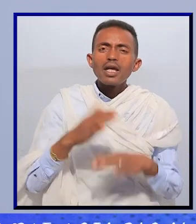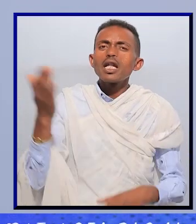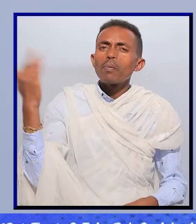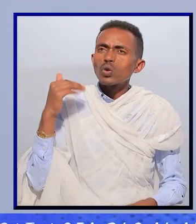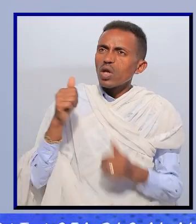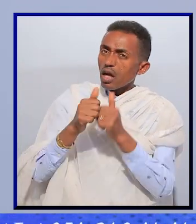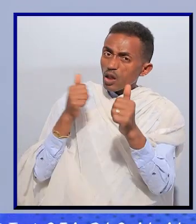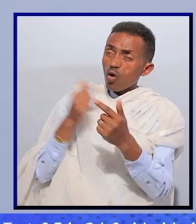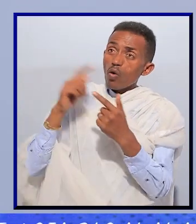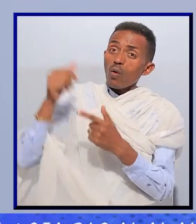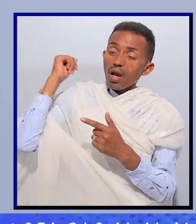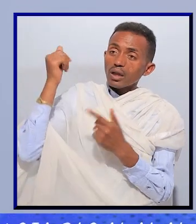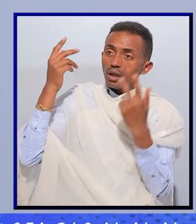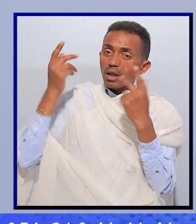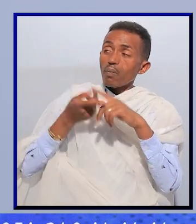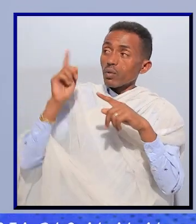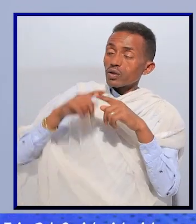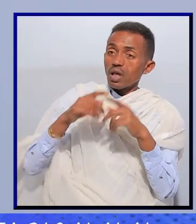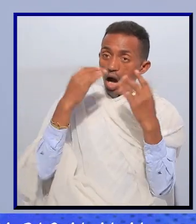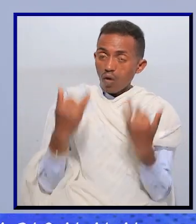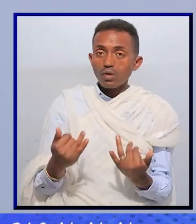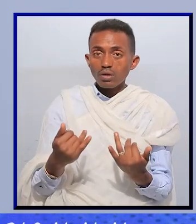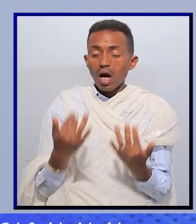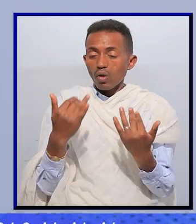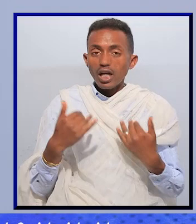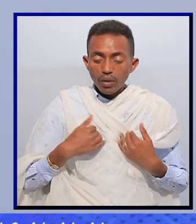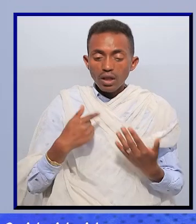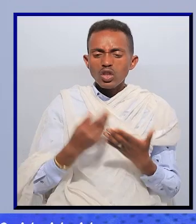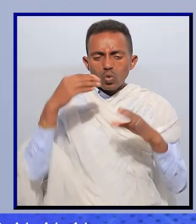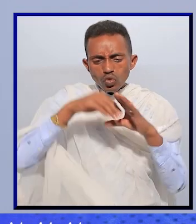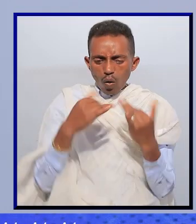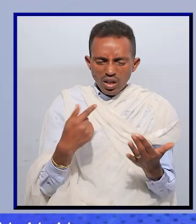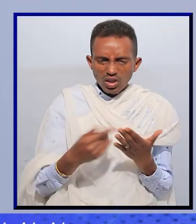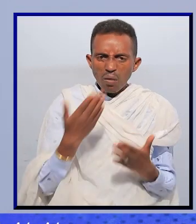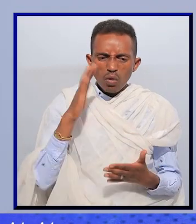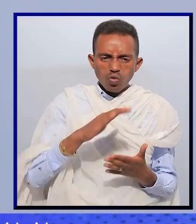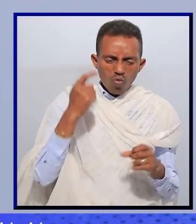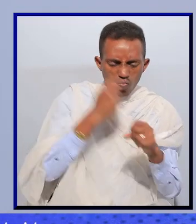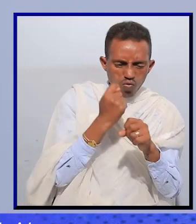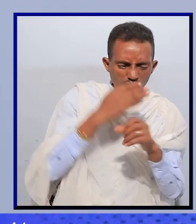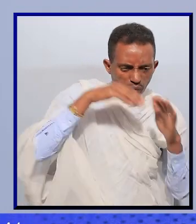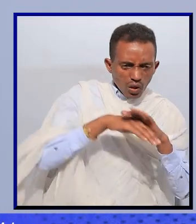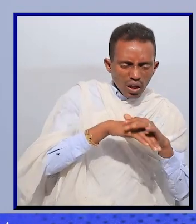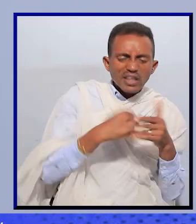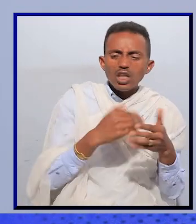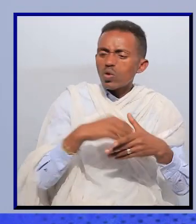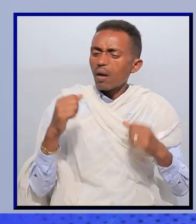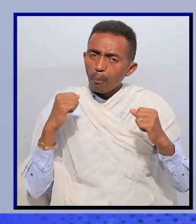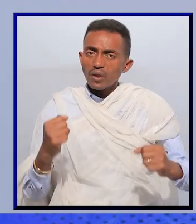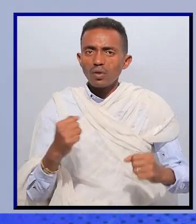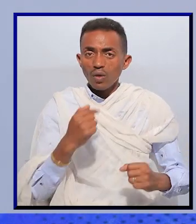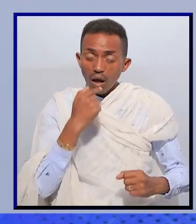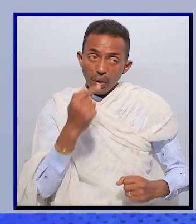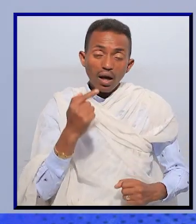ስለዚህ እዛ ላይ የነበረች መሆናን ወደ ኋላ እንድታስብና ስለዚህ ካሁን አሁን ካለሁበት እዚህ ውስጥ ገብቻለሁ ከዚህ እንዴት አርጌ ነው ወደዛ መውጣው